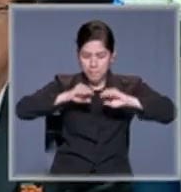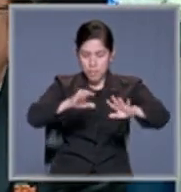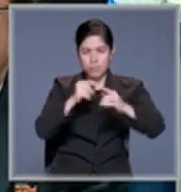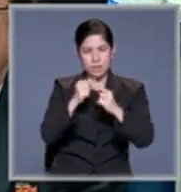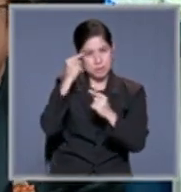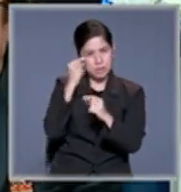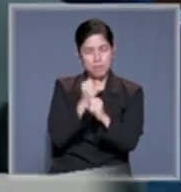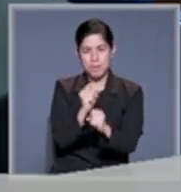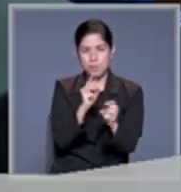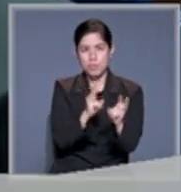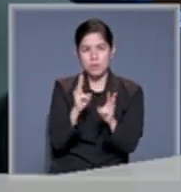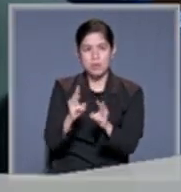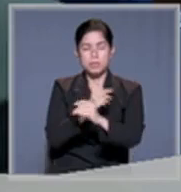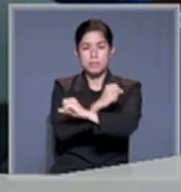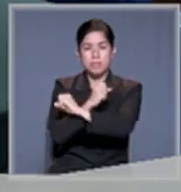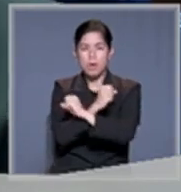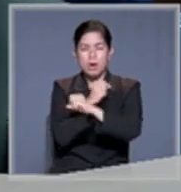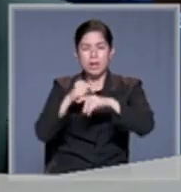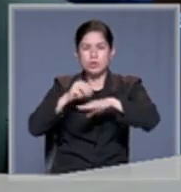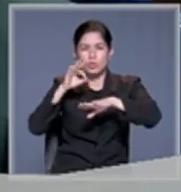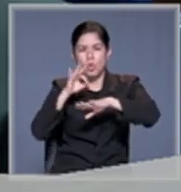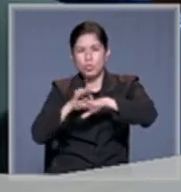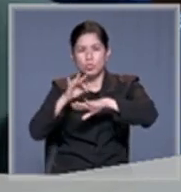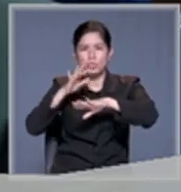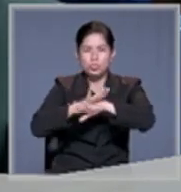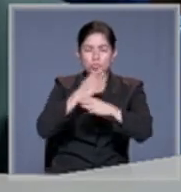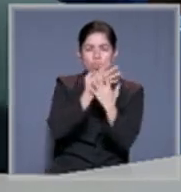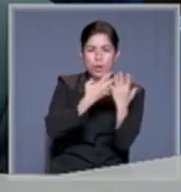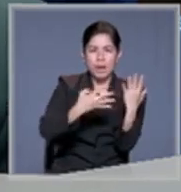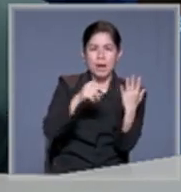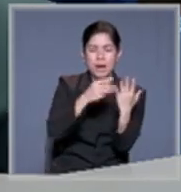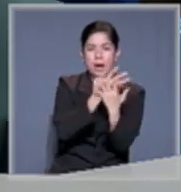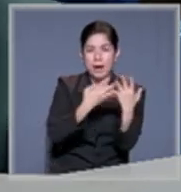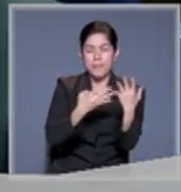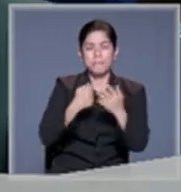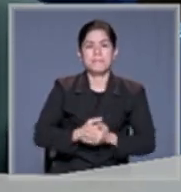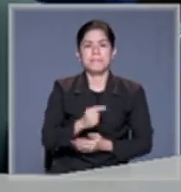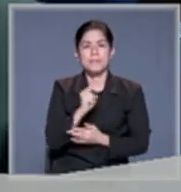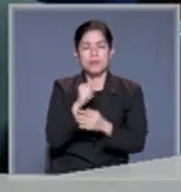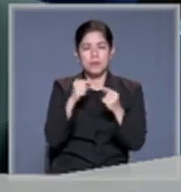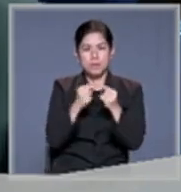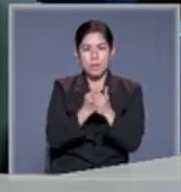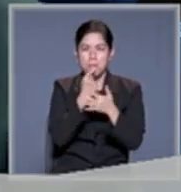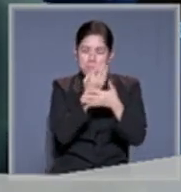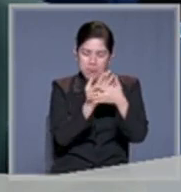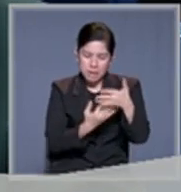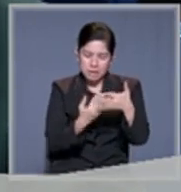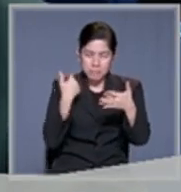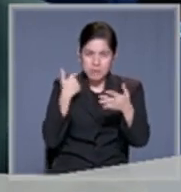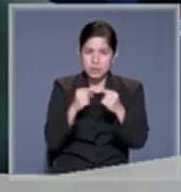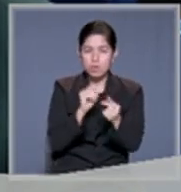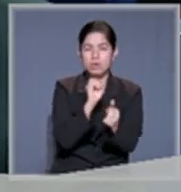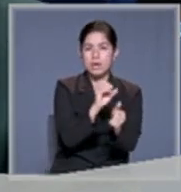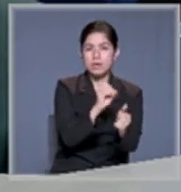ลายโดยเป็นโฆษณารณรงค์ป้องกันโรคติดต่อที่เกิดจากยุงลายโดยเฉพาะโรคไข้เลือดออกเพื่อให้ข้อมูลเกี่ยวกับ